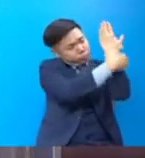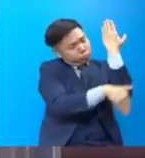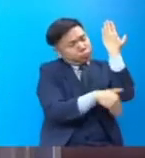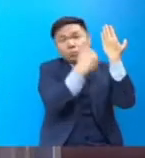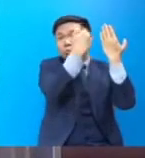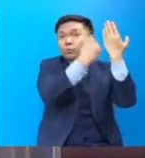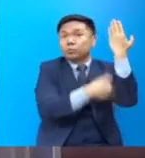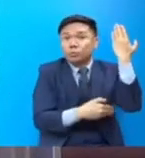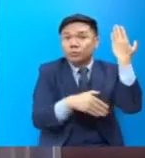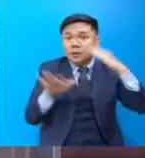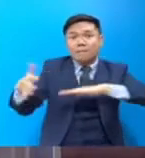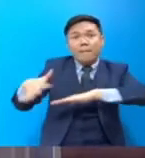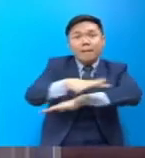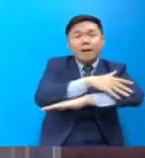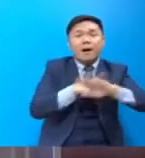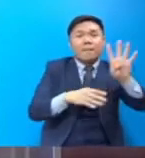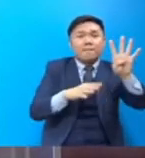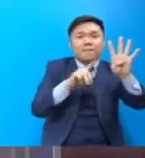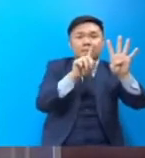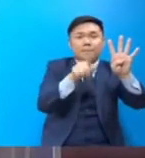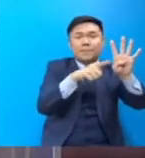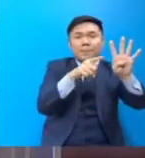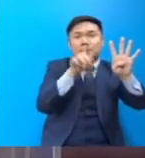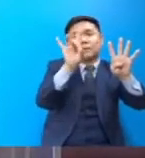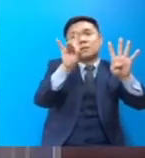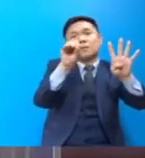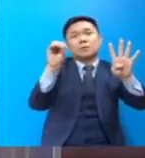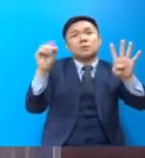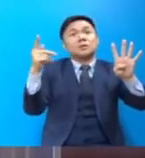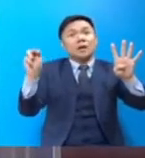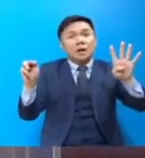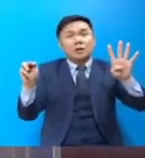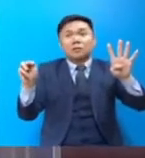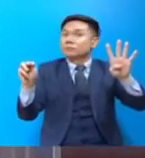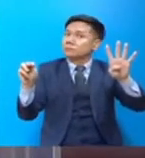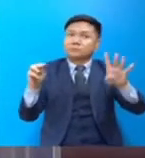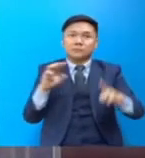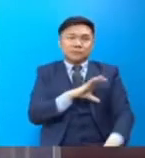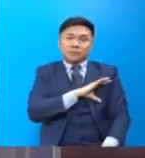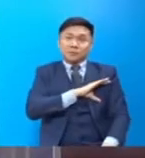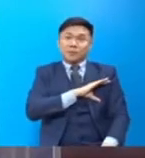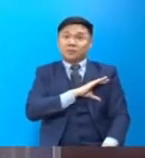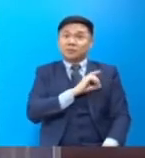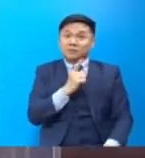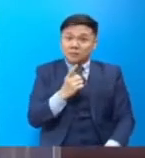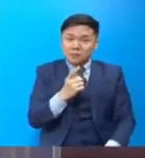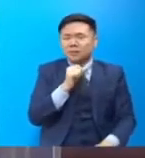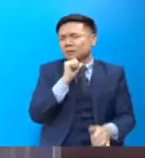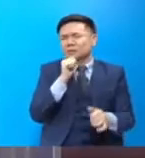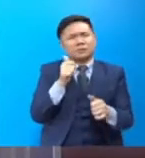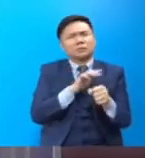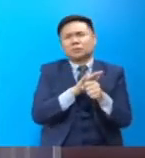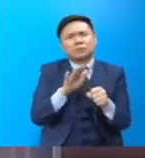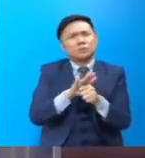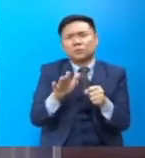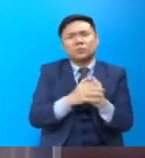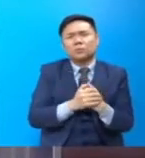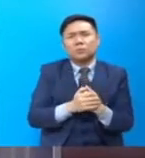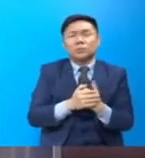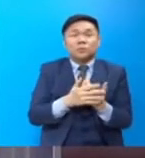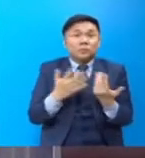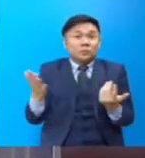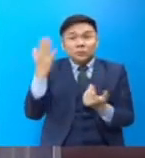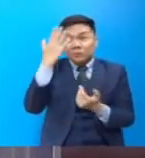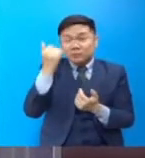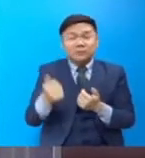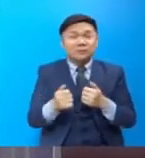saja bu sudah 4000 lebih Bapak Ibu 800 KM memang police tidak mampu untuk mengawal kesemuanya dengan keanggotaan dia